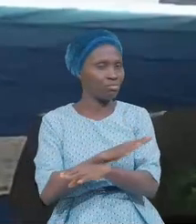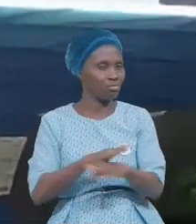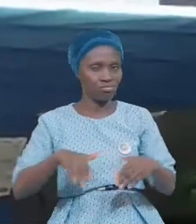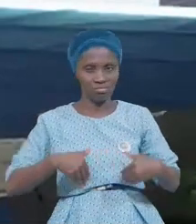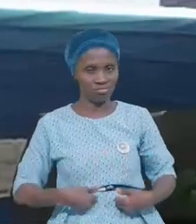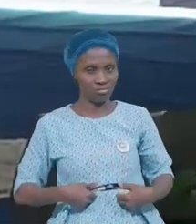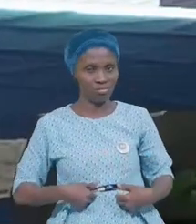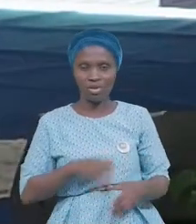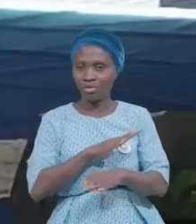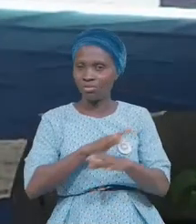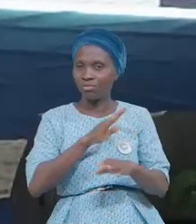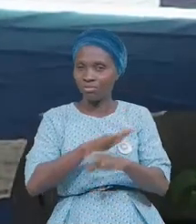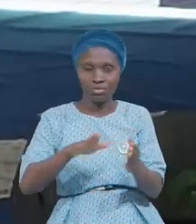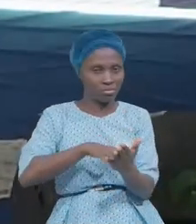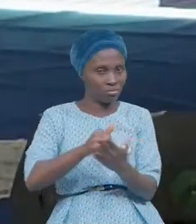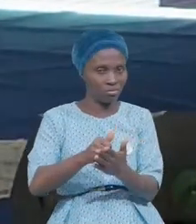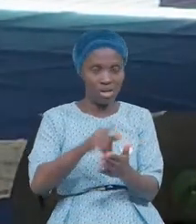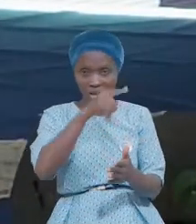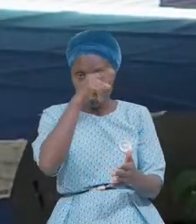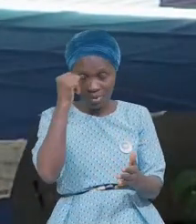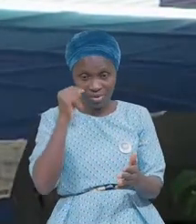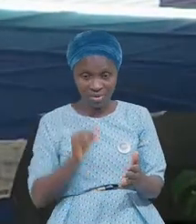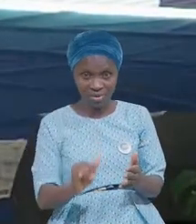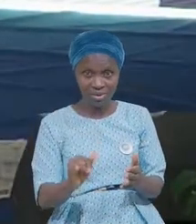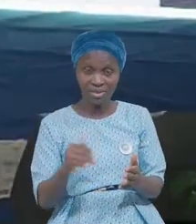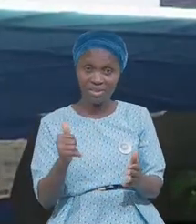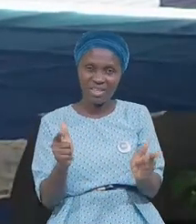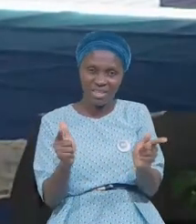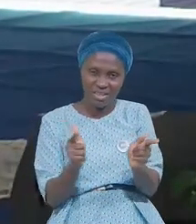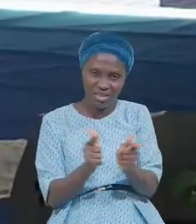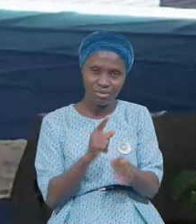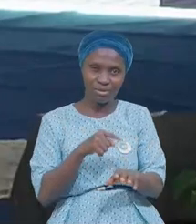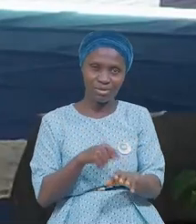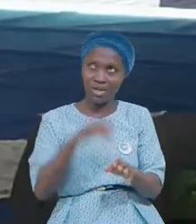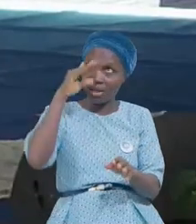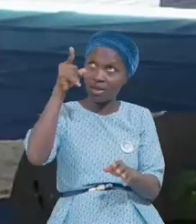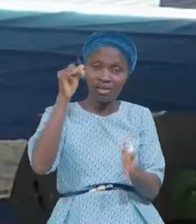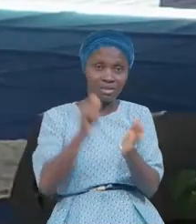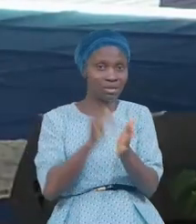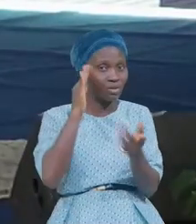Il dit encore un peu de temps. Et celui qui doit venir viendra